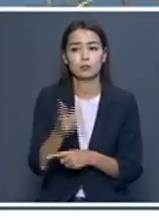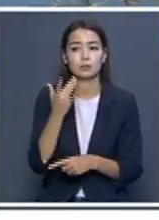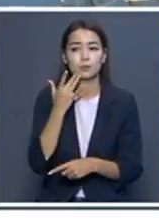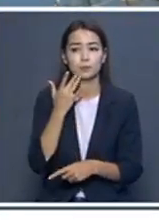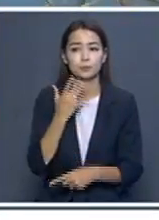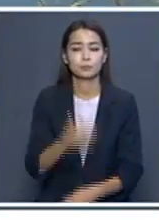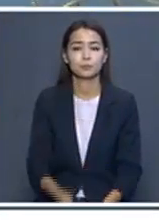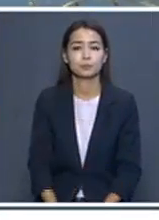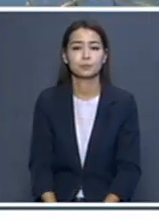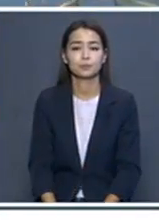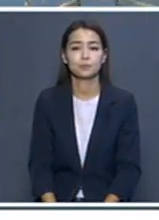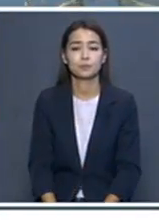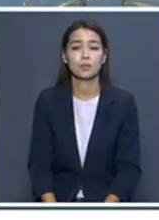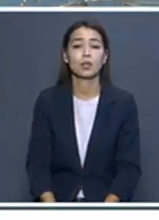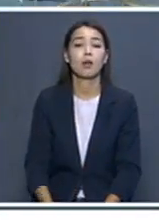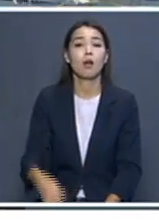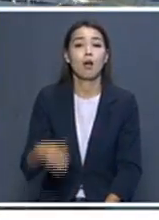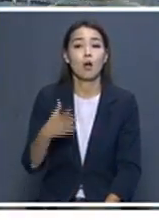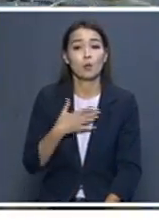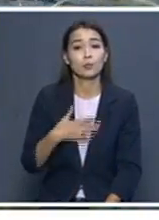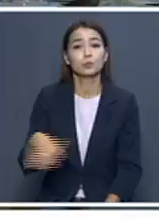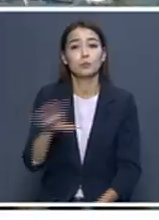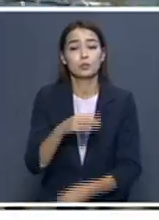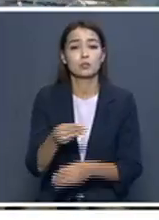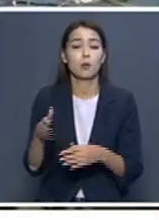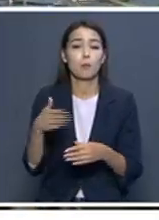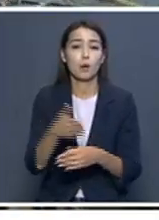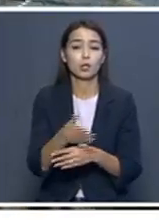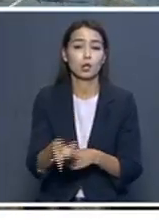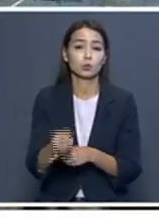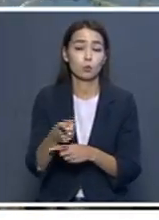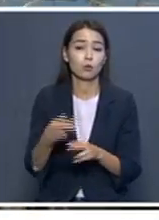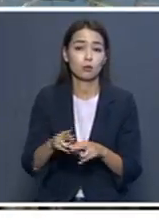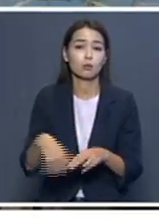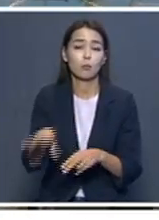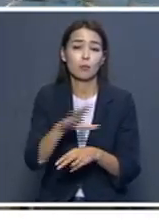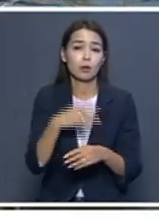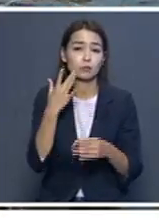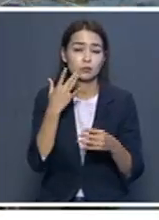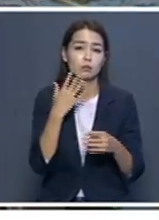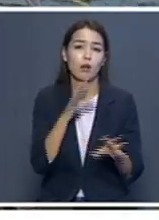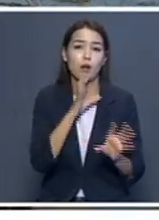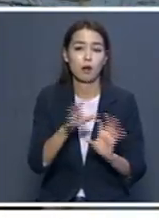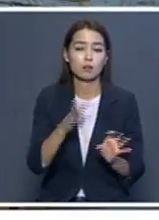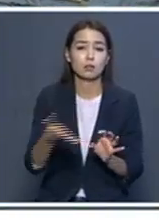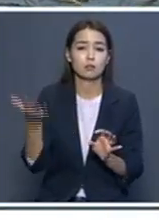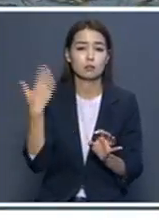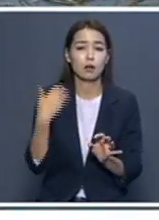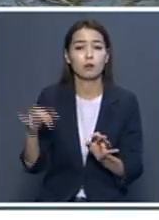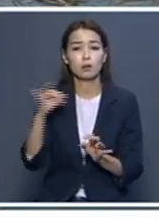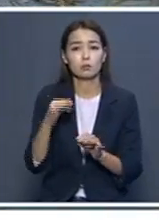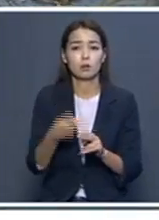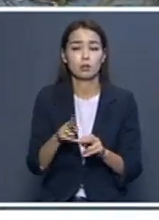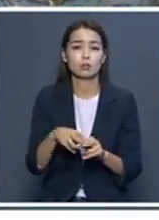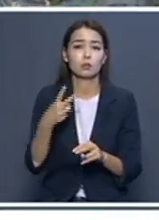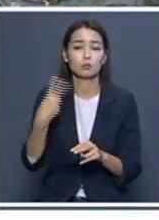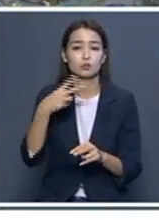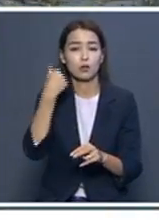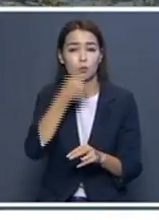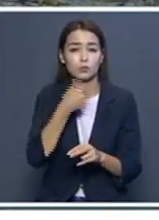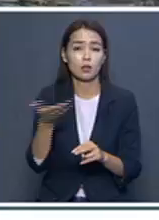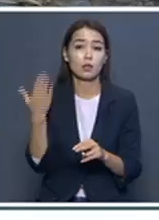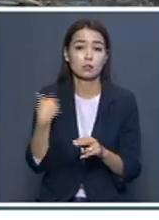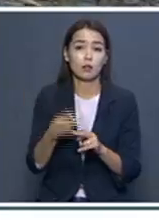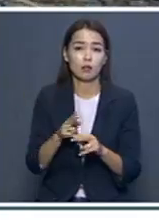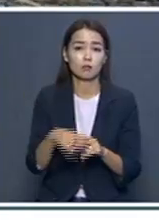Балқаш всех кормит. Балқаш көлі бәрімізді асырап отыр. Өткен ғасырдың 20-шы жылдары ашаршылық кезінде осы көлдің арқасында жұрт